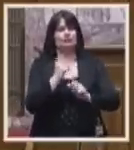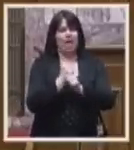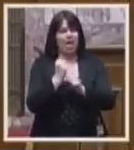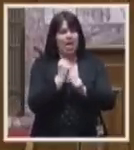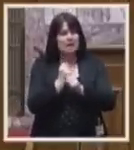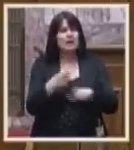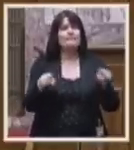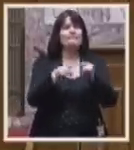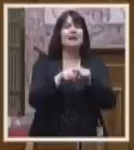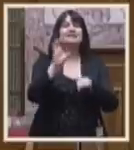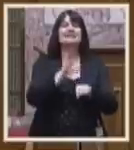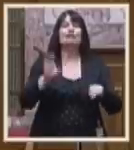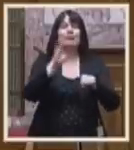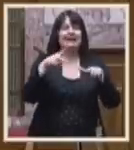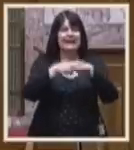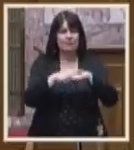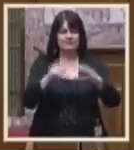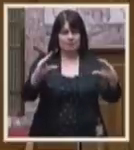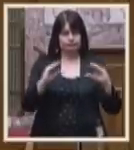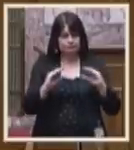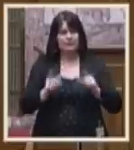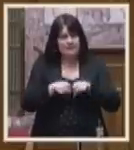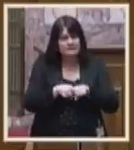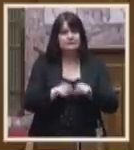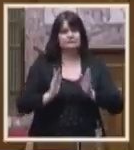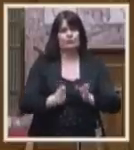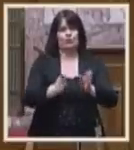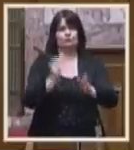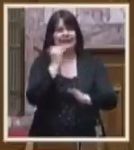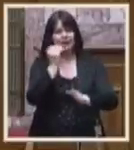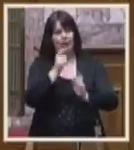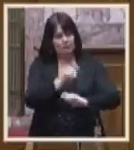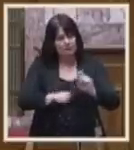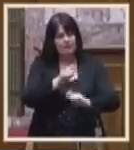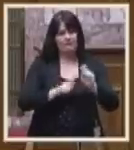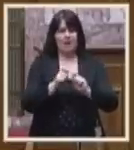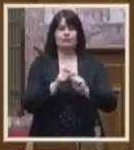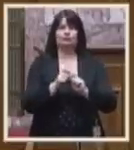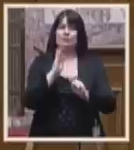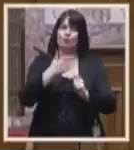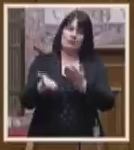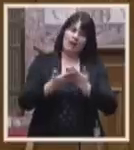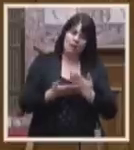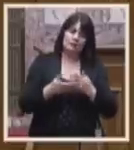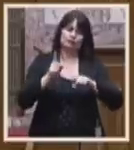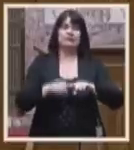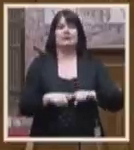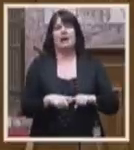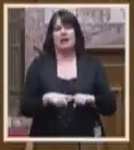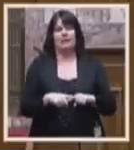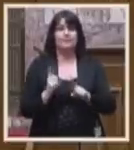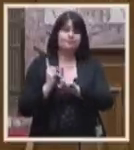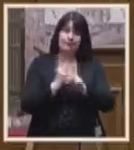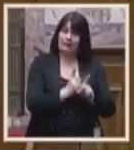Ευρωπαϊκή Τράπεζα Επενδύσεων, που θα δώσουν αναπτυξιακή δυναμική στη χώρα και βεβαίως ιδιαίτερα